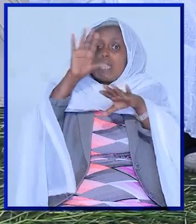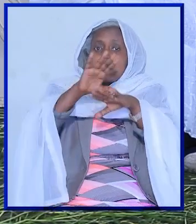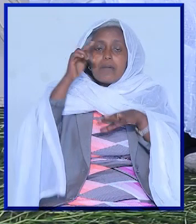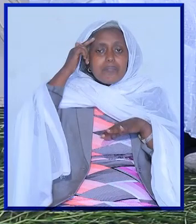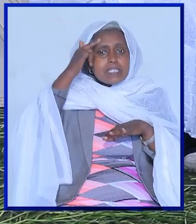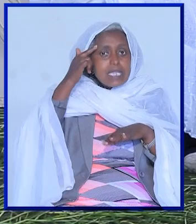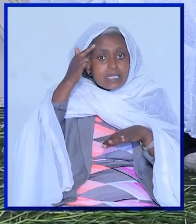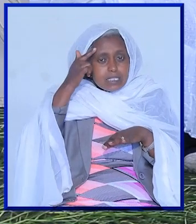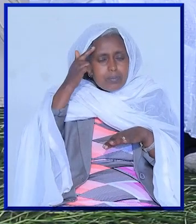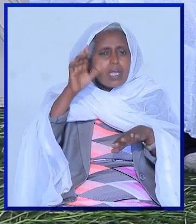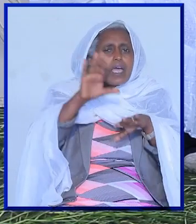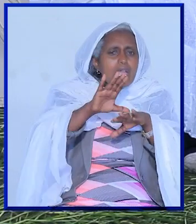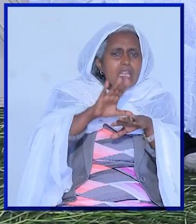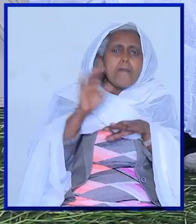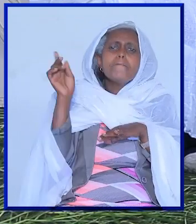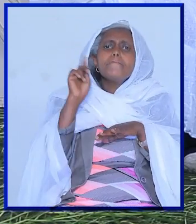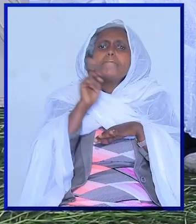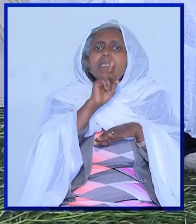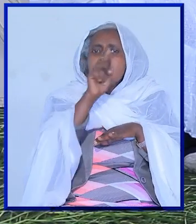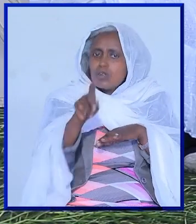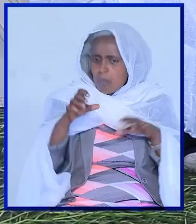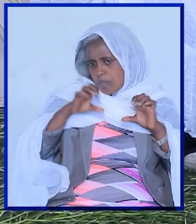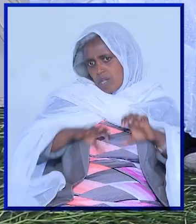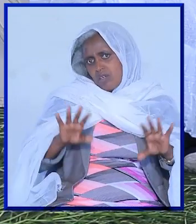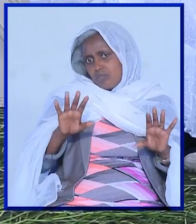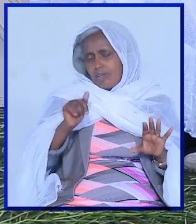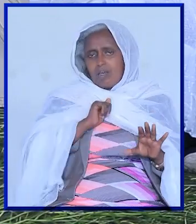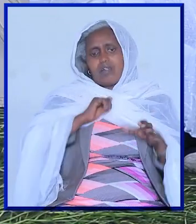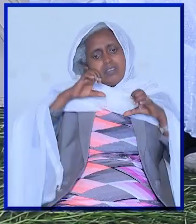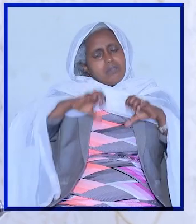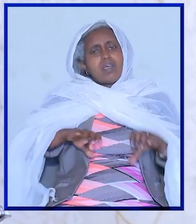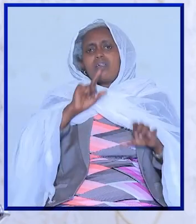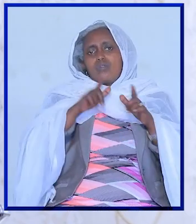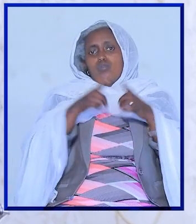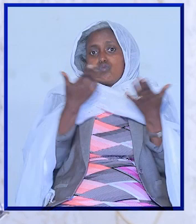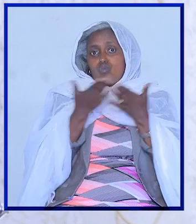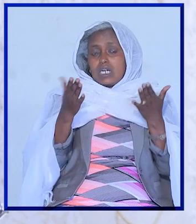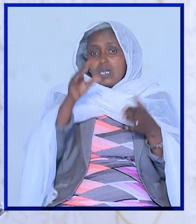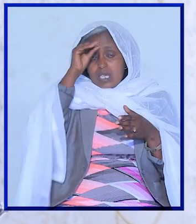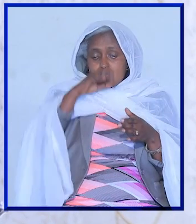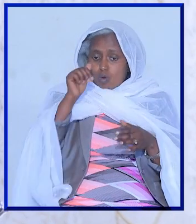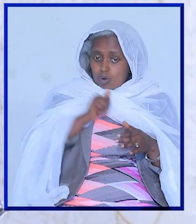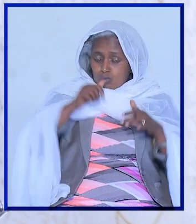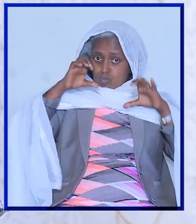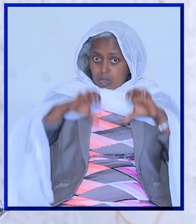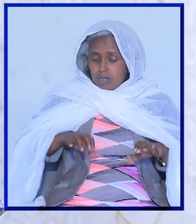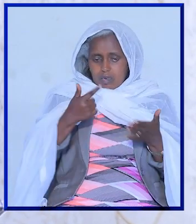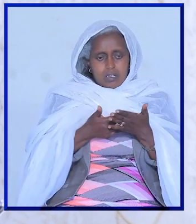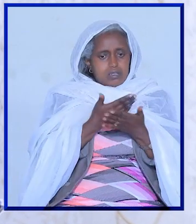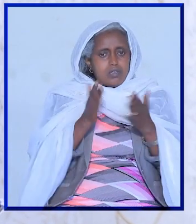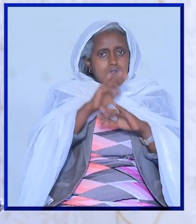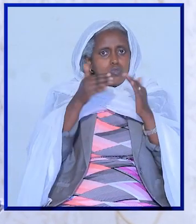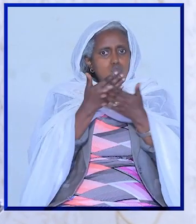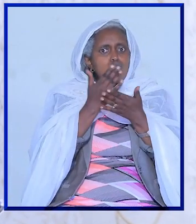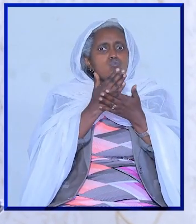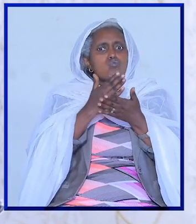ሲያስብ ገዳም ምንድን ነው? መካድ ነው። በቃ ራስን መካድ ነው ትልቁ ነገር። ሰው ራሱን ከካደ እኮ ከነዚህ ነገሮች ሁሉ ይርቃል።